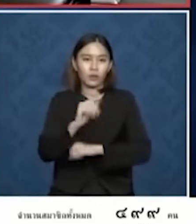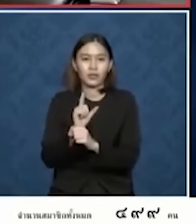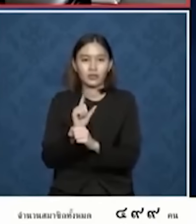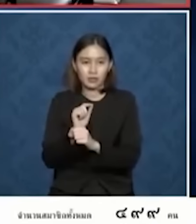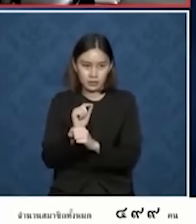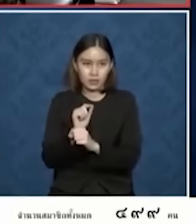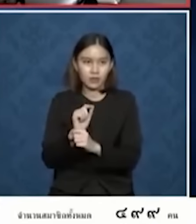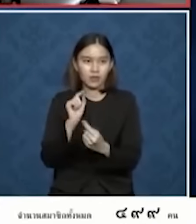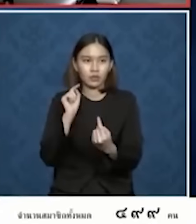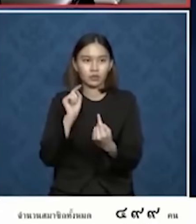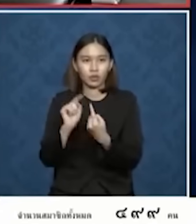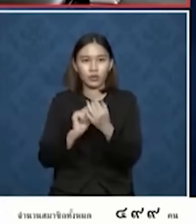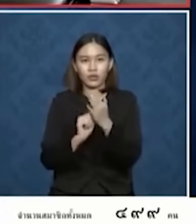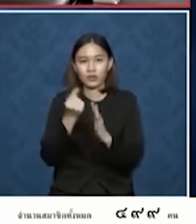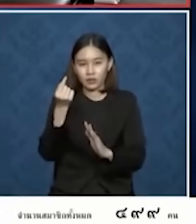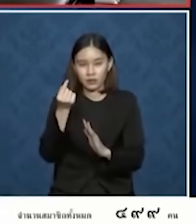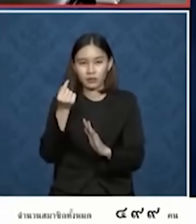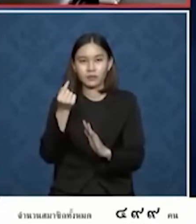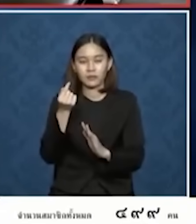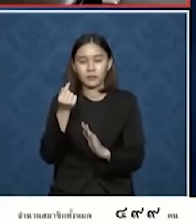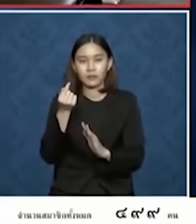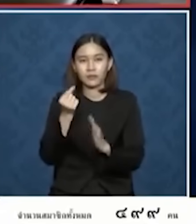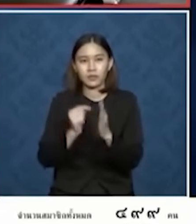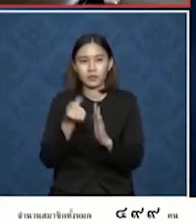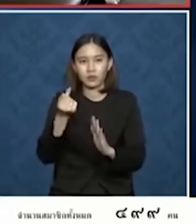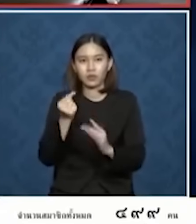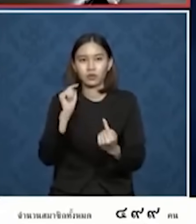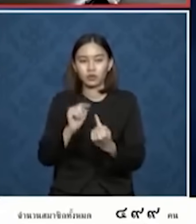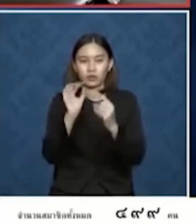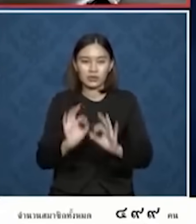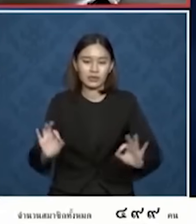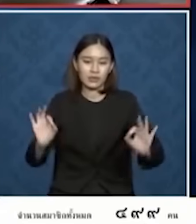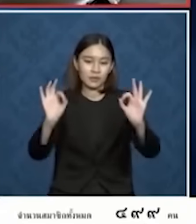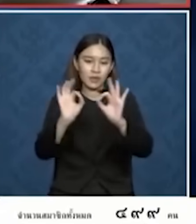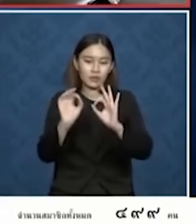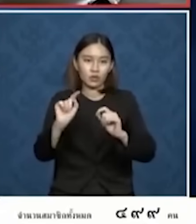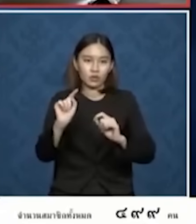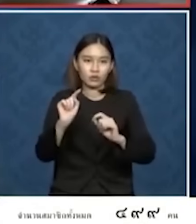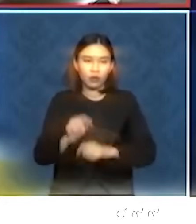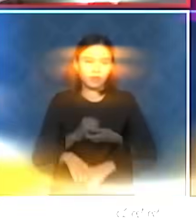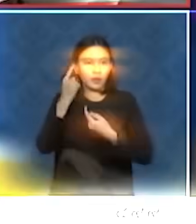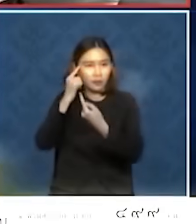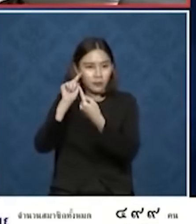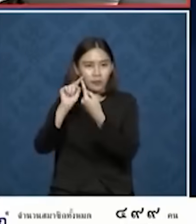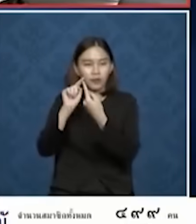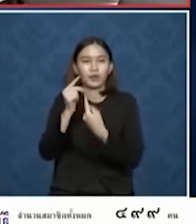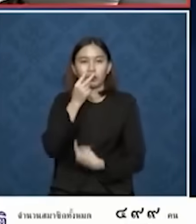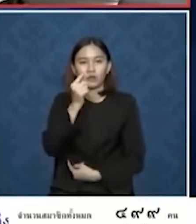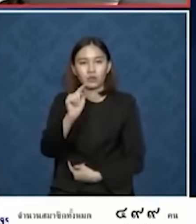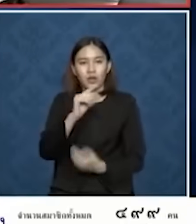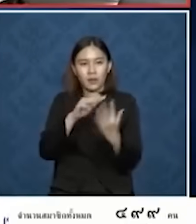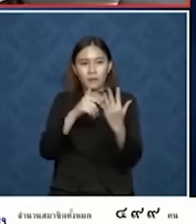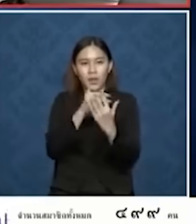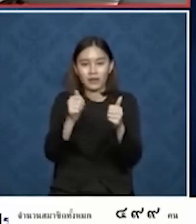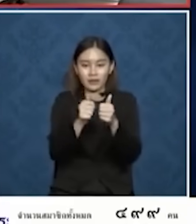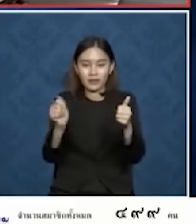า 22,296 ครั้งมีผู้บาดเจ็บกว่า 20,000 คนและมีผู้เสียชีวิตกว่า 7,000 คนทั้งนี้พบว่ารัฐ